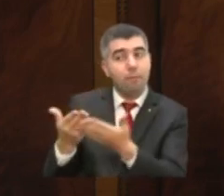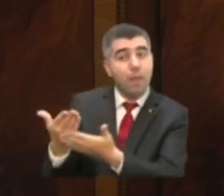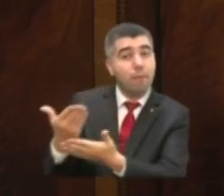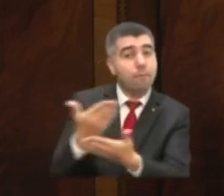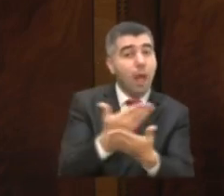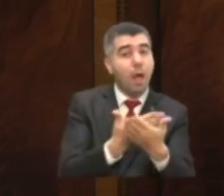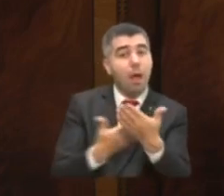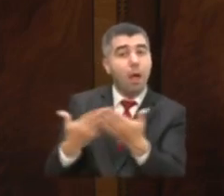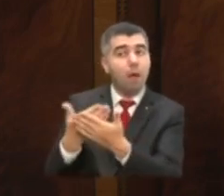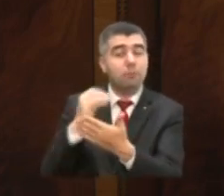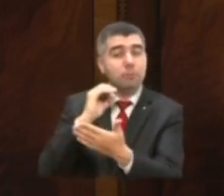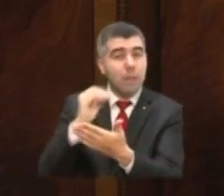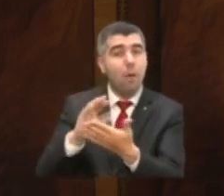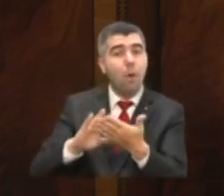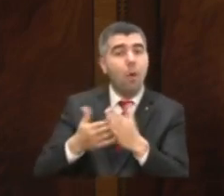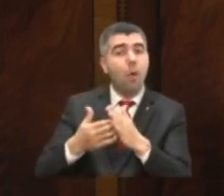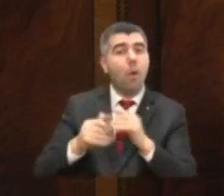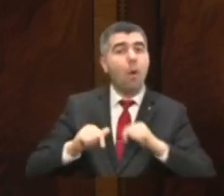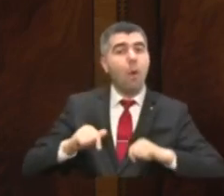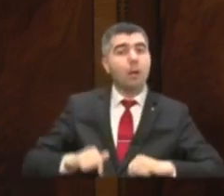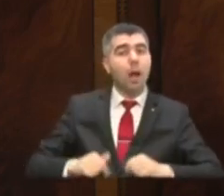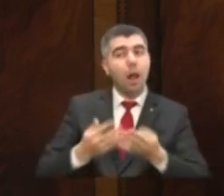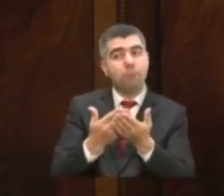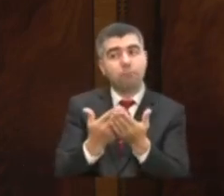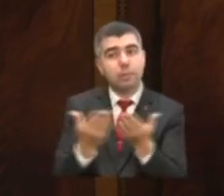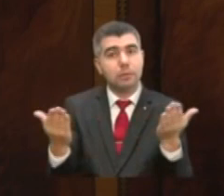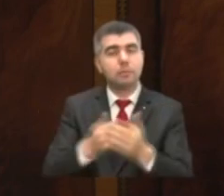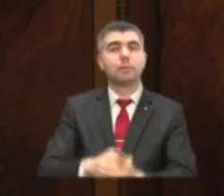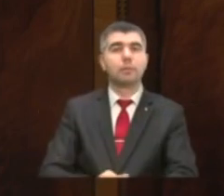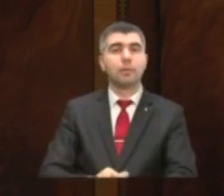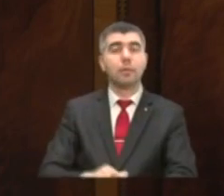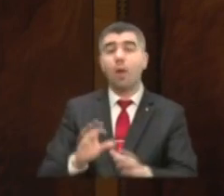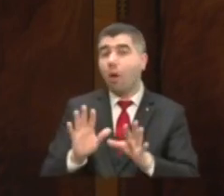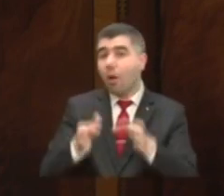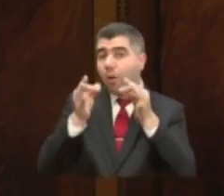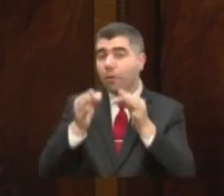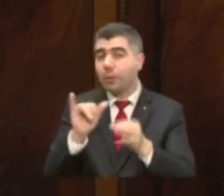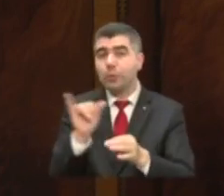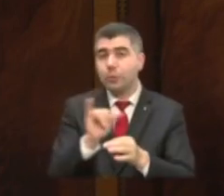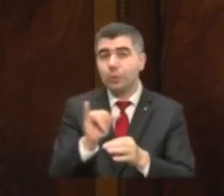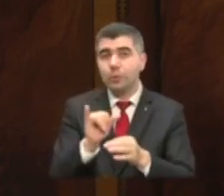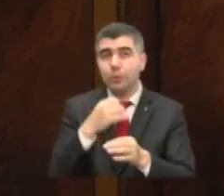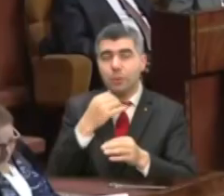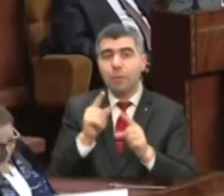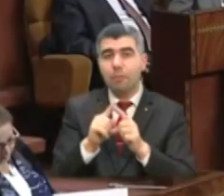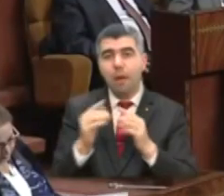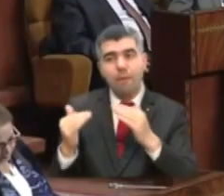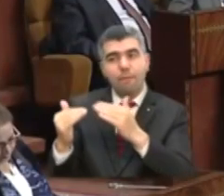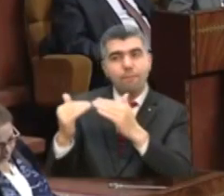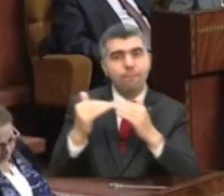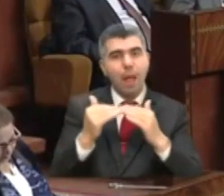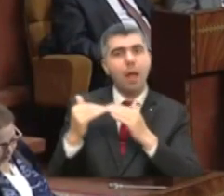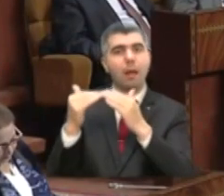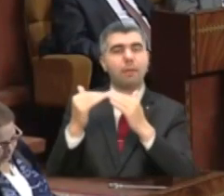المتدخلة في التكوين المهني. ونهدف بطبيعة الحال في كل هذا إلى أن يكون هناك انسجام وتكامل